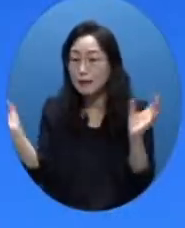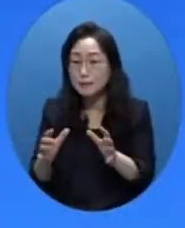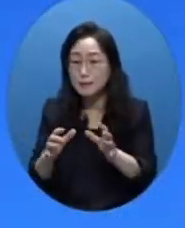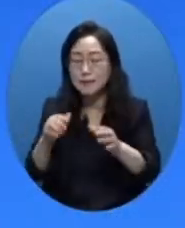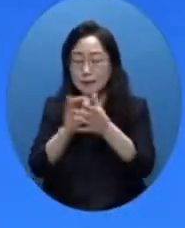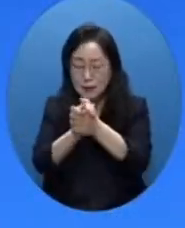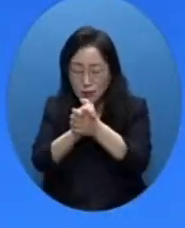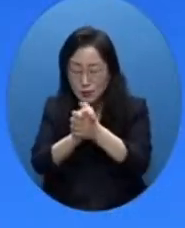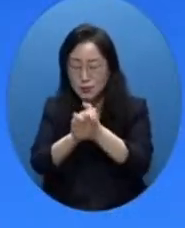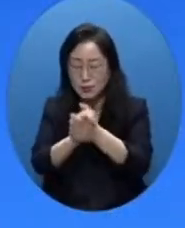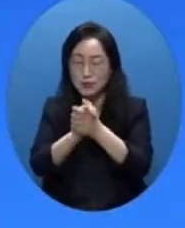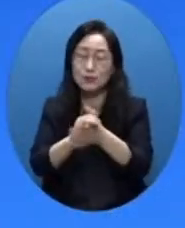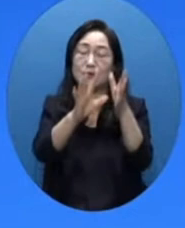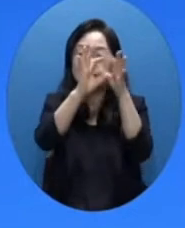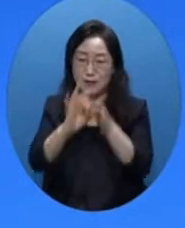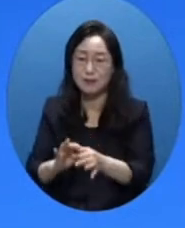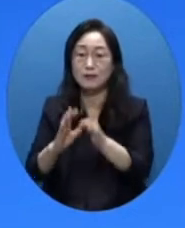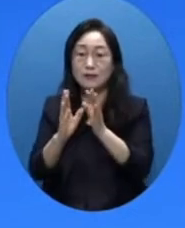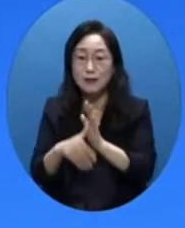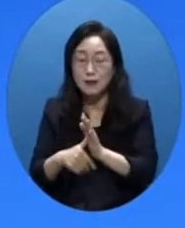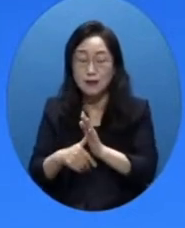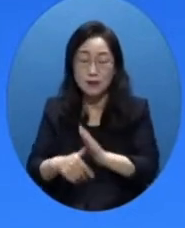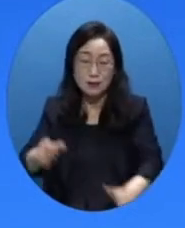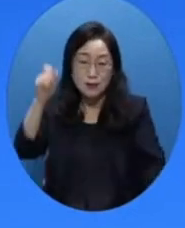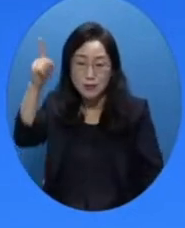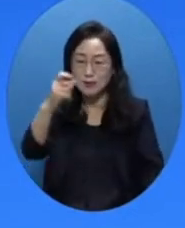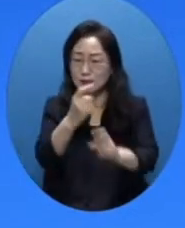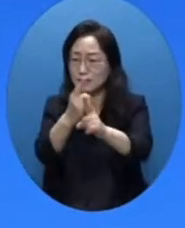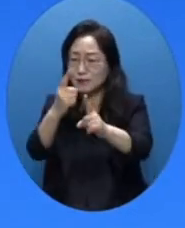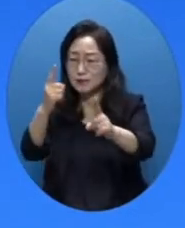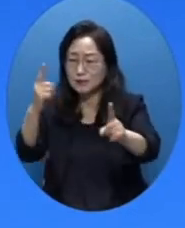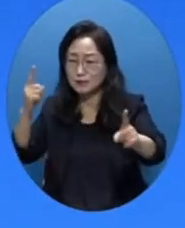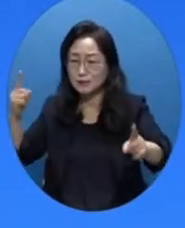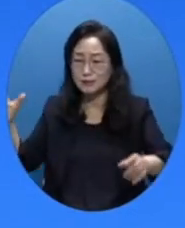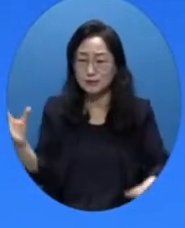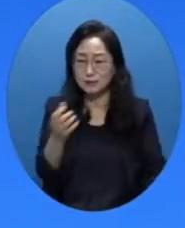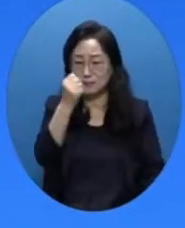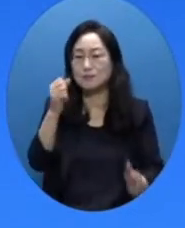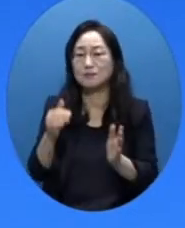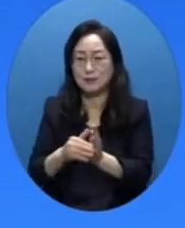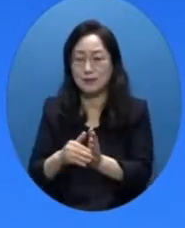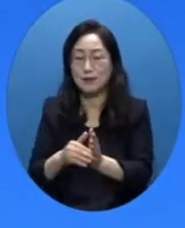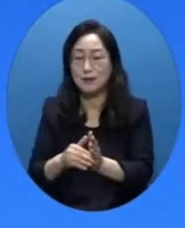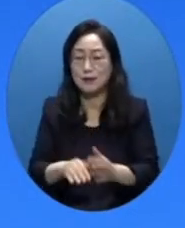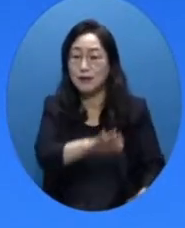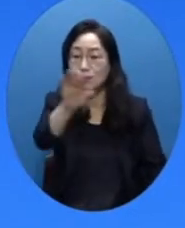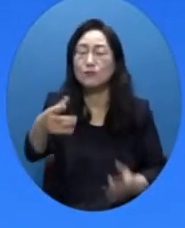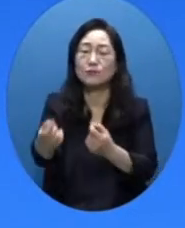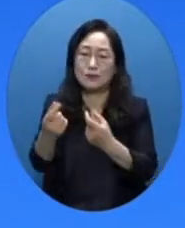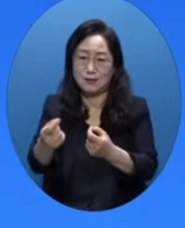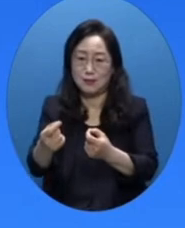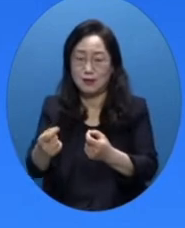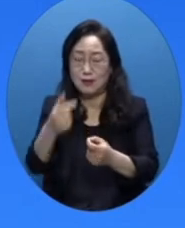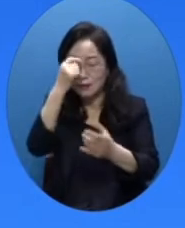기도하고 또 기도하고 또 기도했을 때 위대한 승리가 저들에게 다가온 것입니다. 우린 기도해야 됩니다. 개인의 문제, 가정의